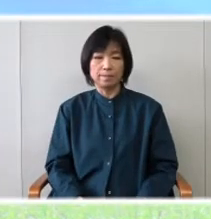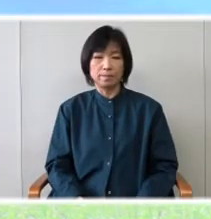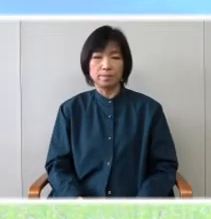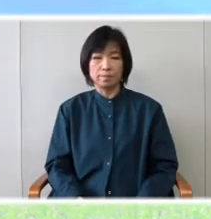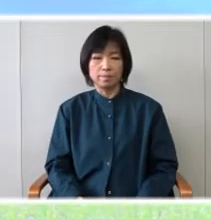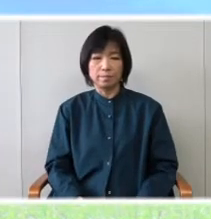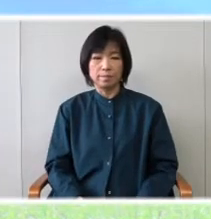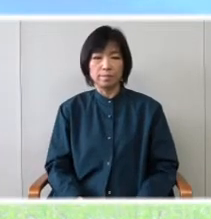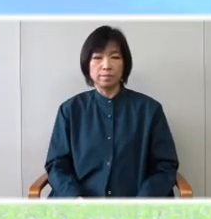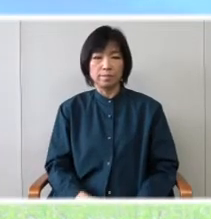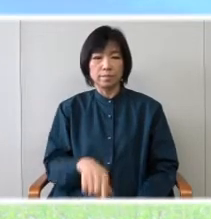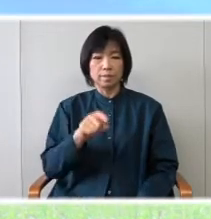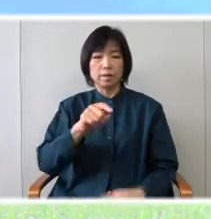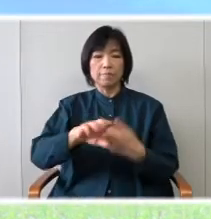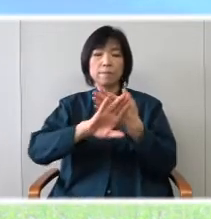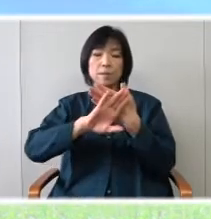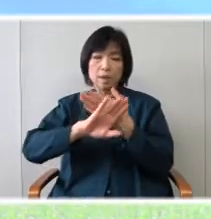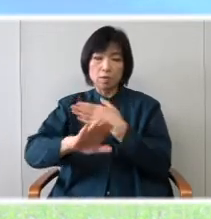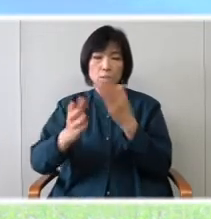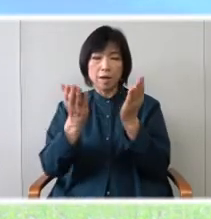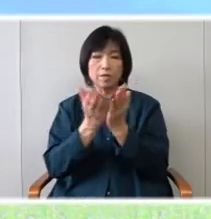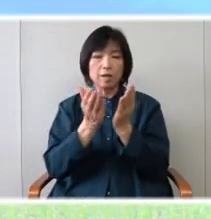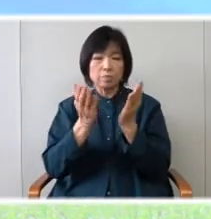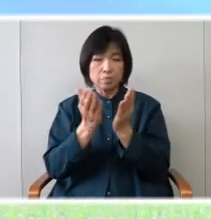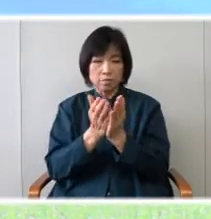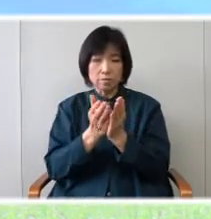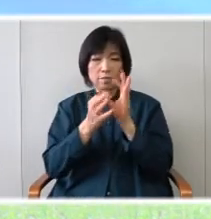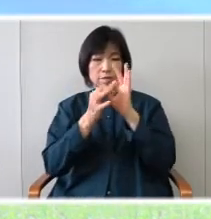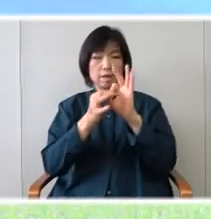あとはあの学習センター関係、